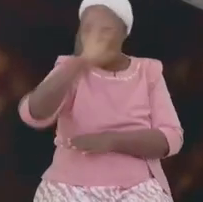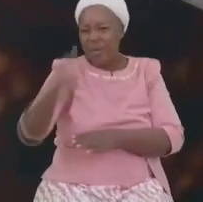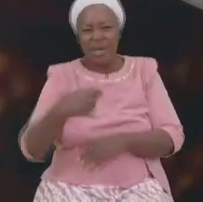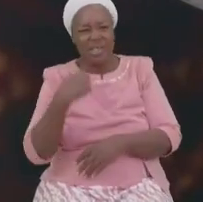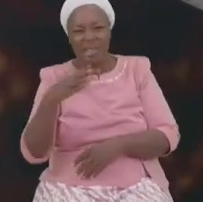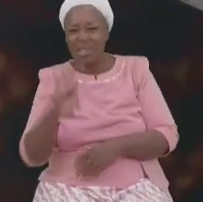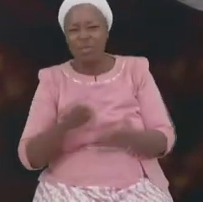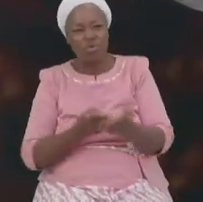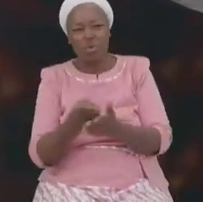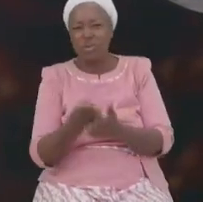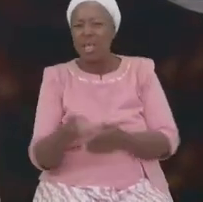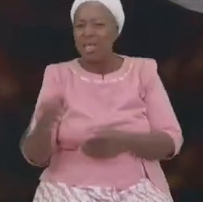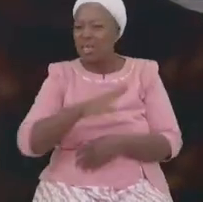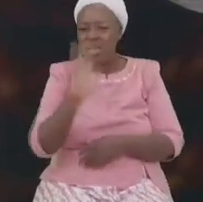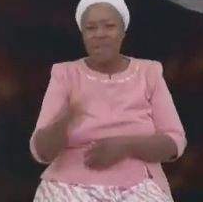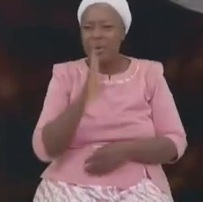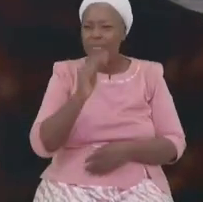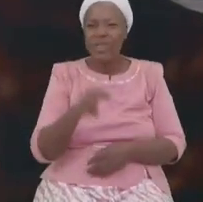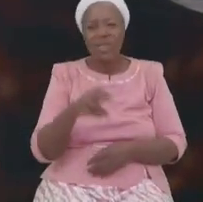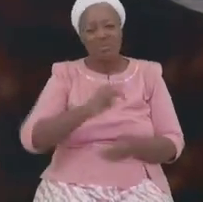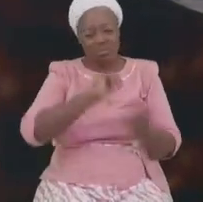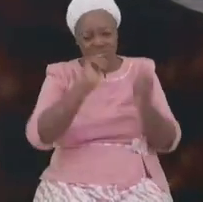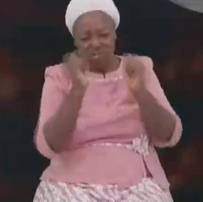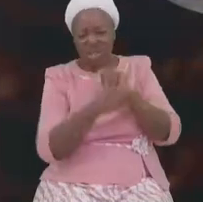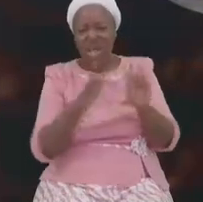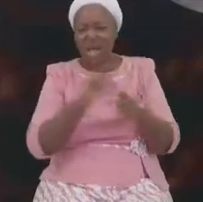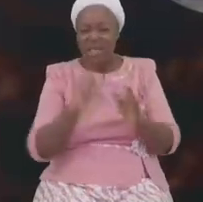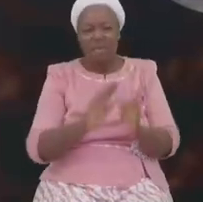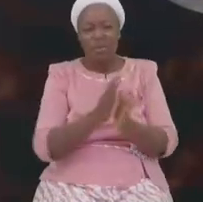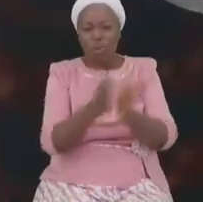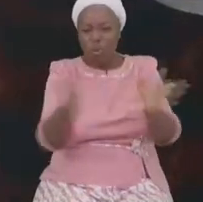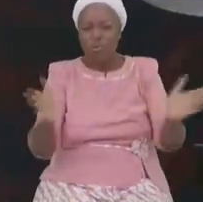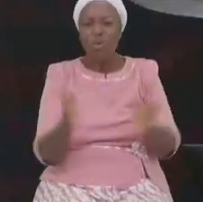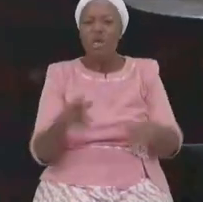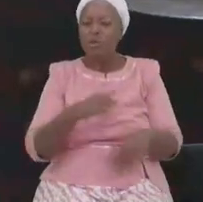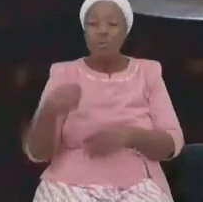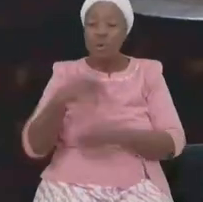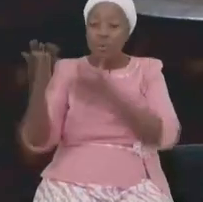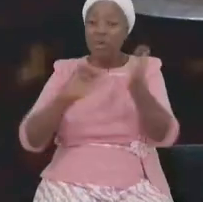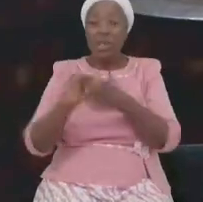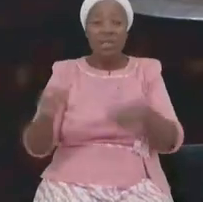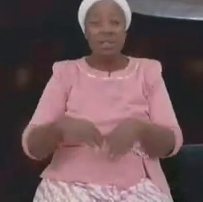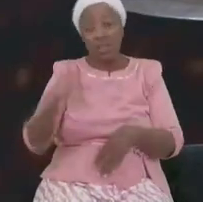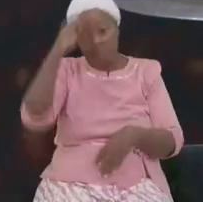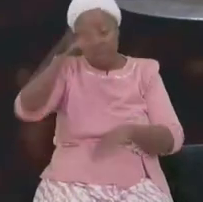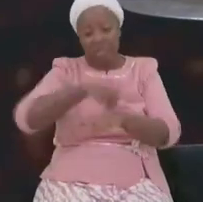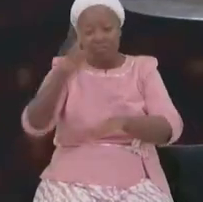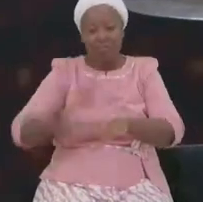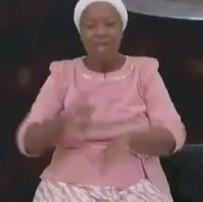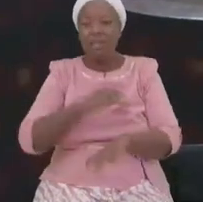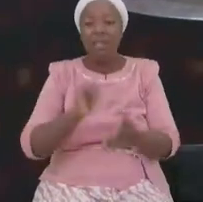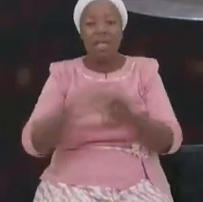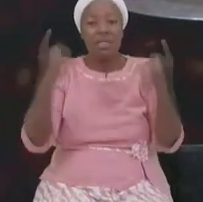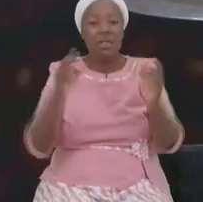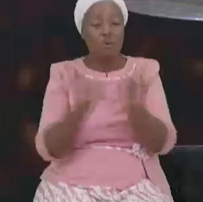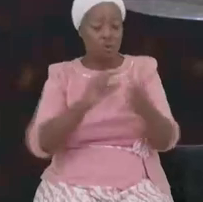la vérité. Qui n'est jamais transparent. Nous avons amené cette nature adamique, cette dépravation avec nous